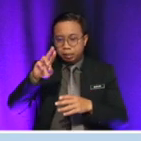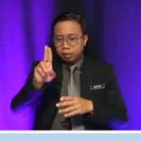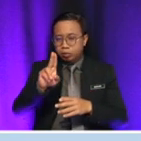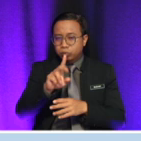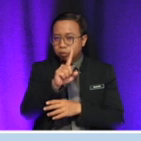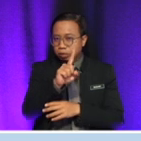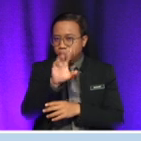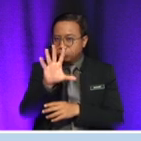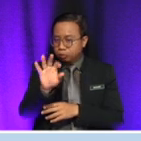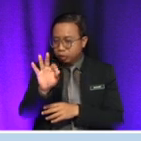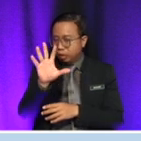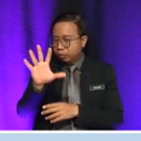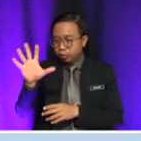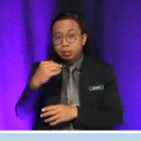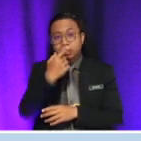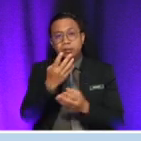1955